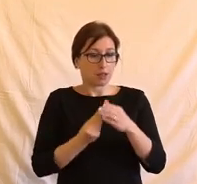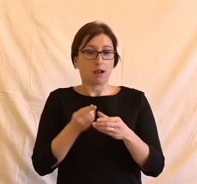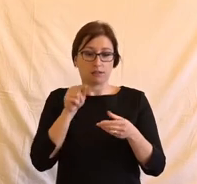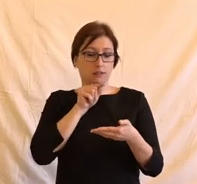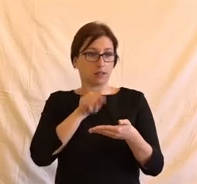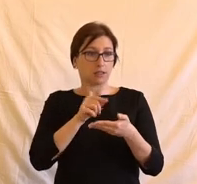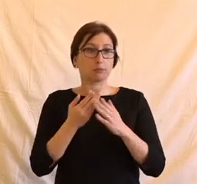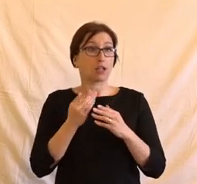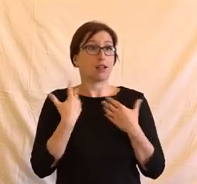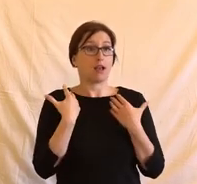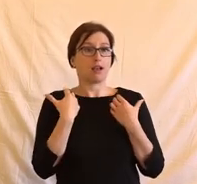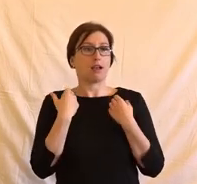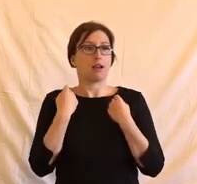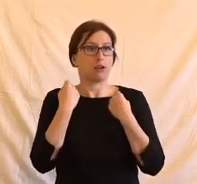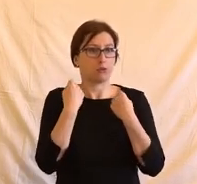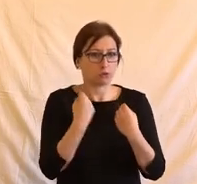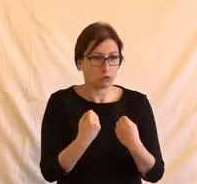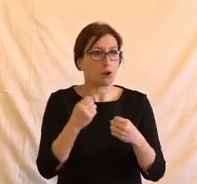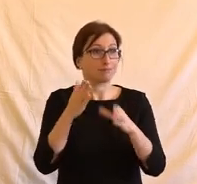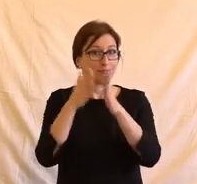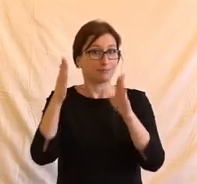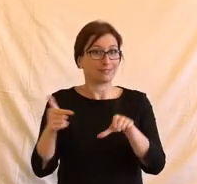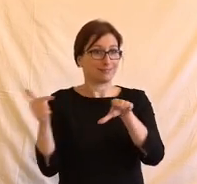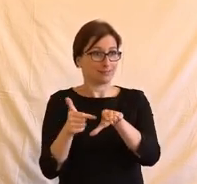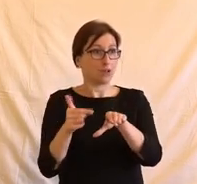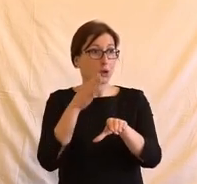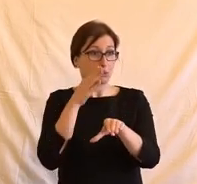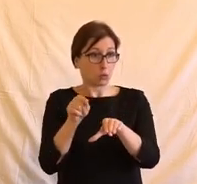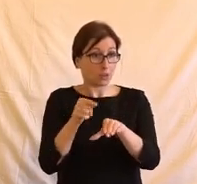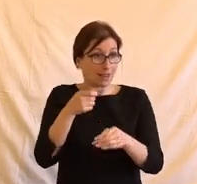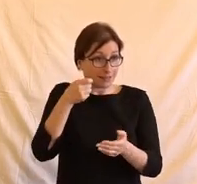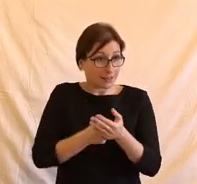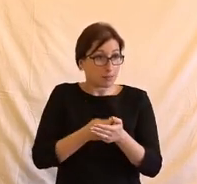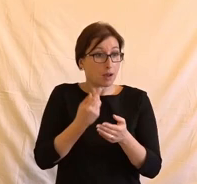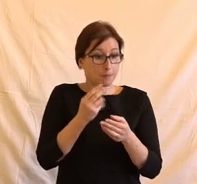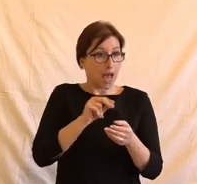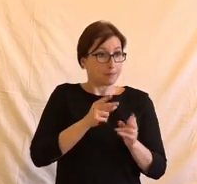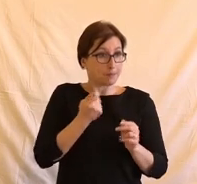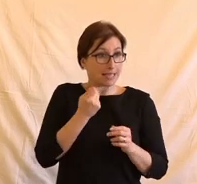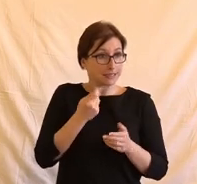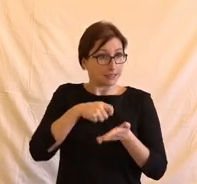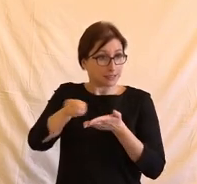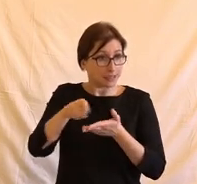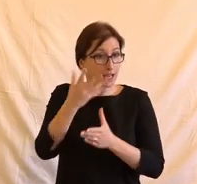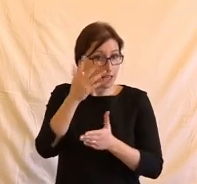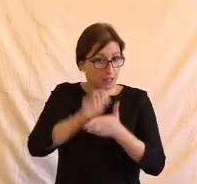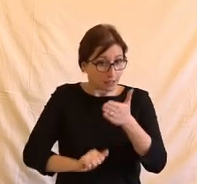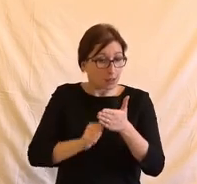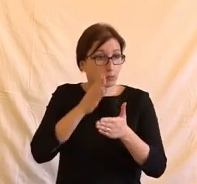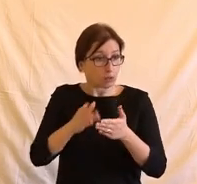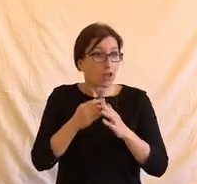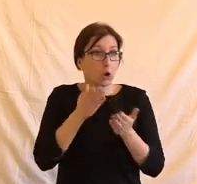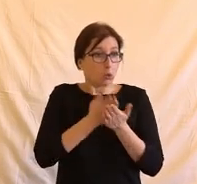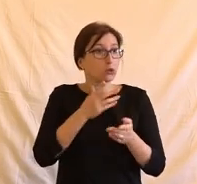když přijíždíte k té dobíjecí stanici, zda budete mít čím zaplatit a víte, že už nedojedete dál.